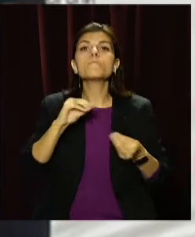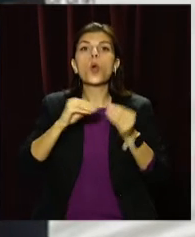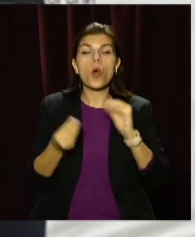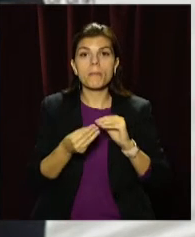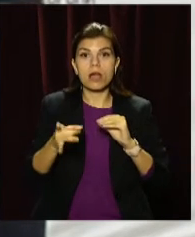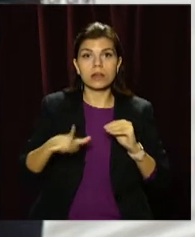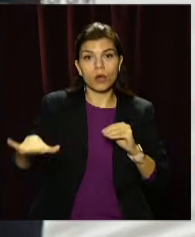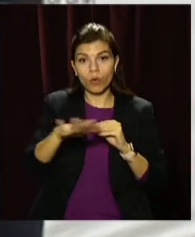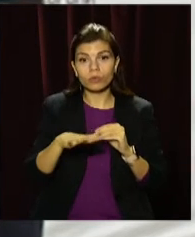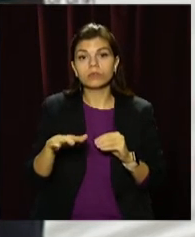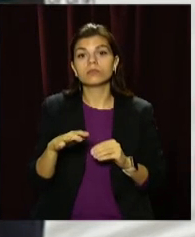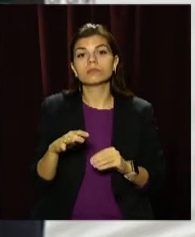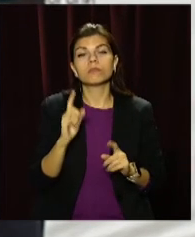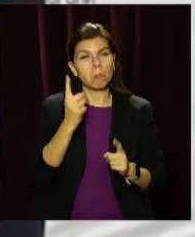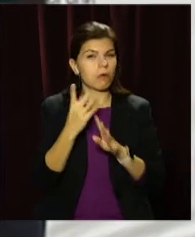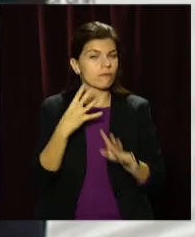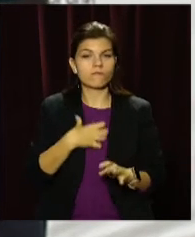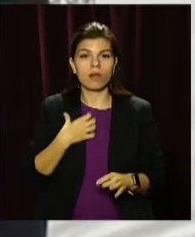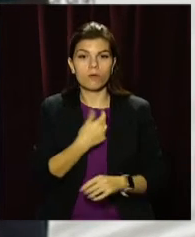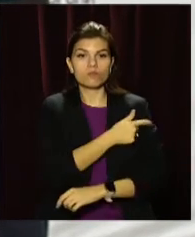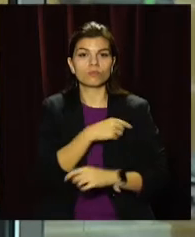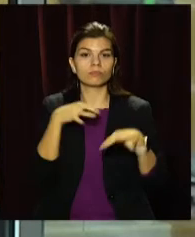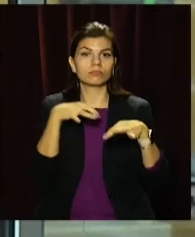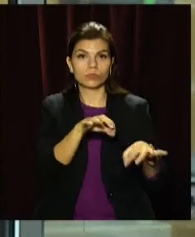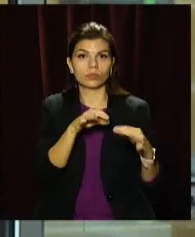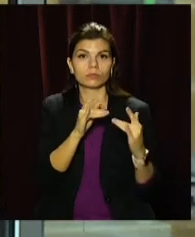регіонах, перш за все, мобільних шпиталів.